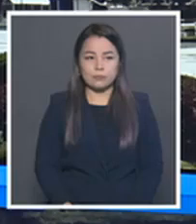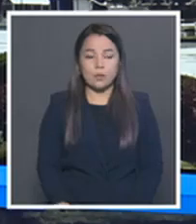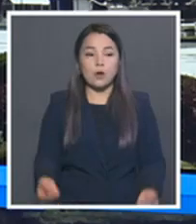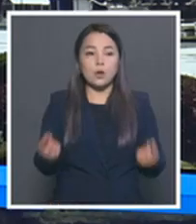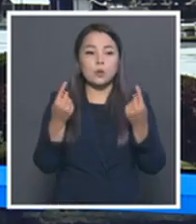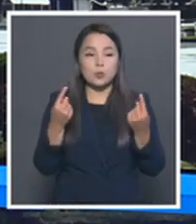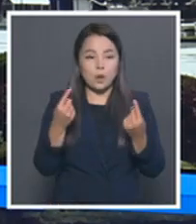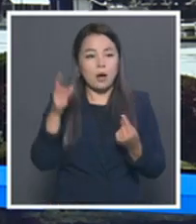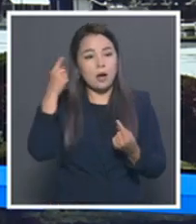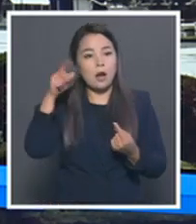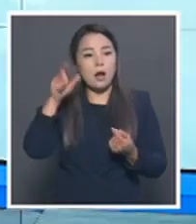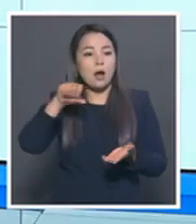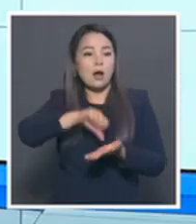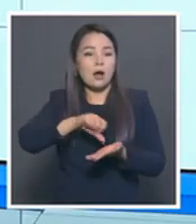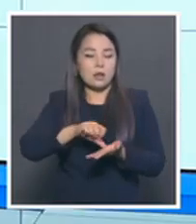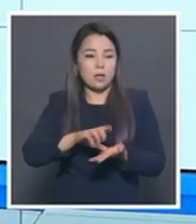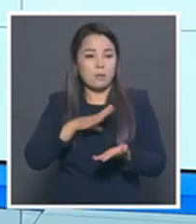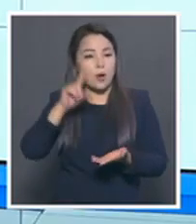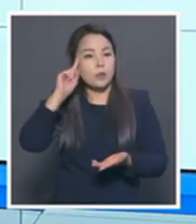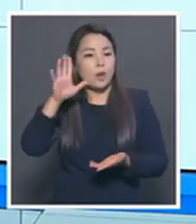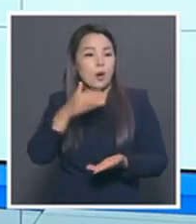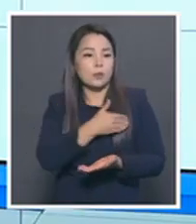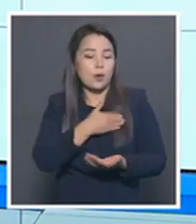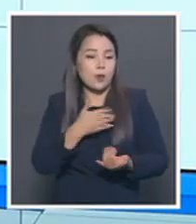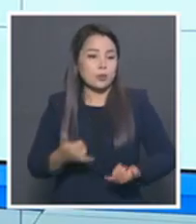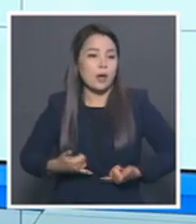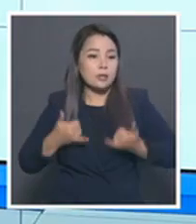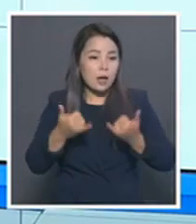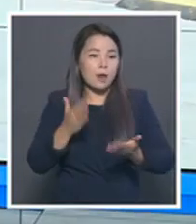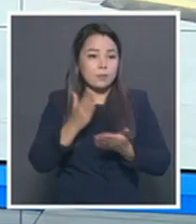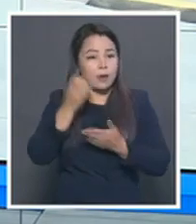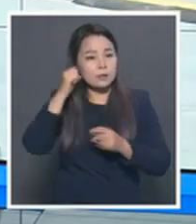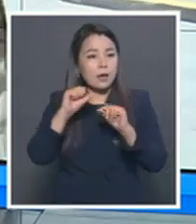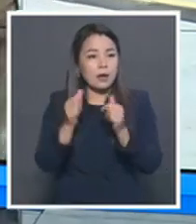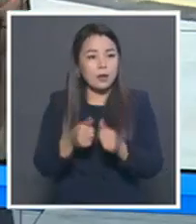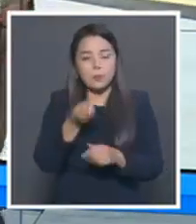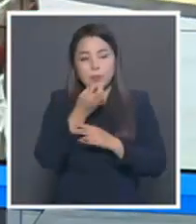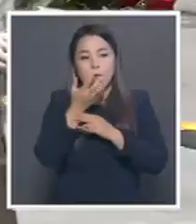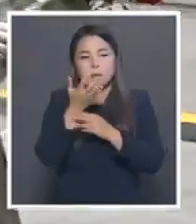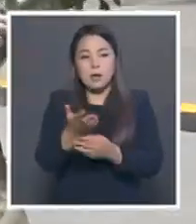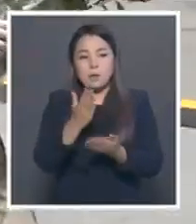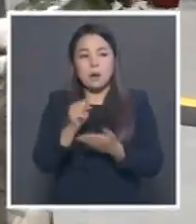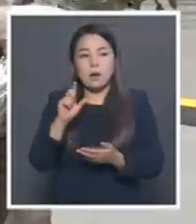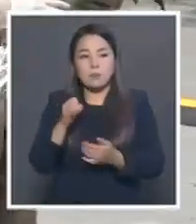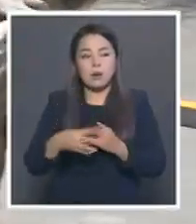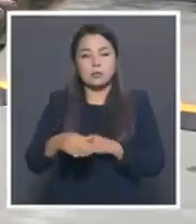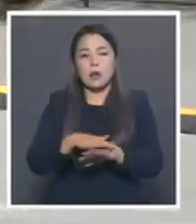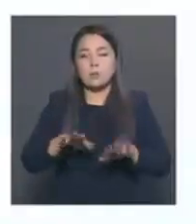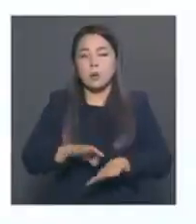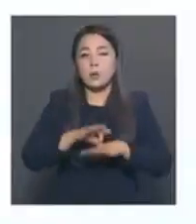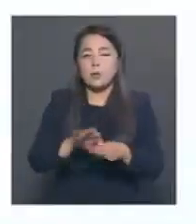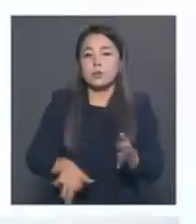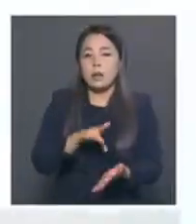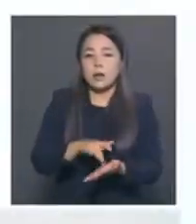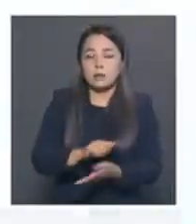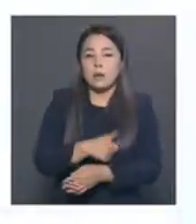Ұлы ақынды ұлықтау ұрпақ ұлағаты. Алматыда да зиялы қауым өкілдері Абай ескерткішіне гүл шоқтарын қойды. Шара Абай алаңында өтті. Оған шаһар